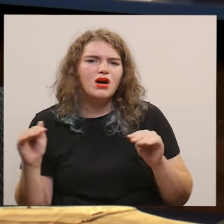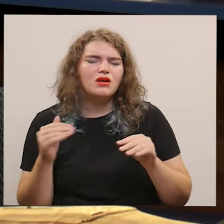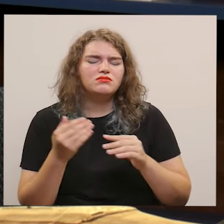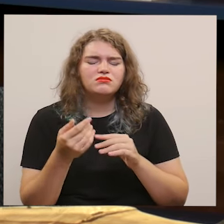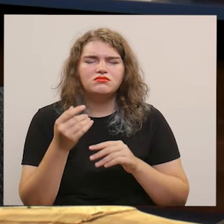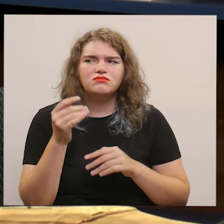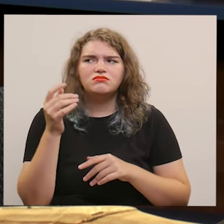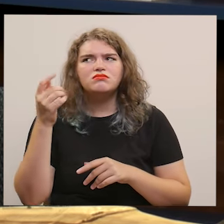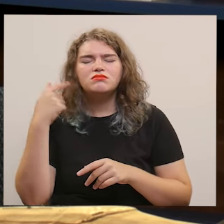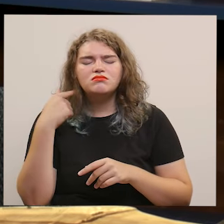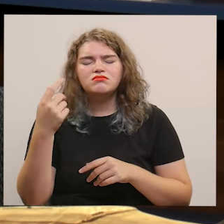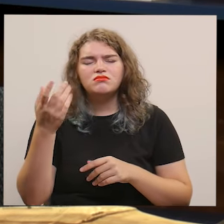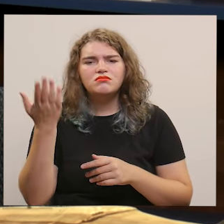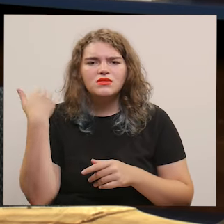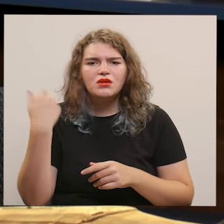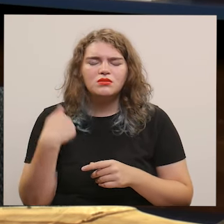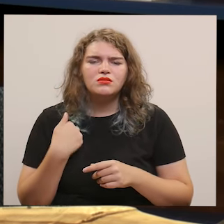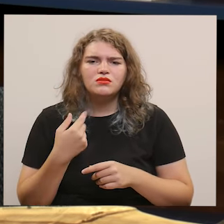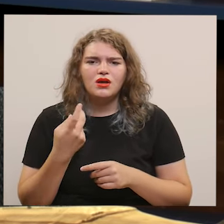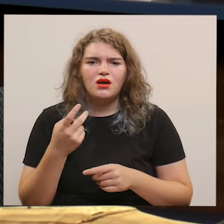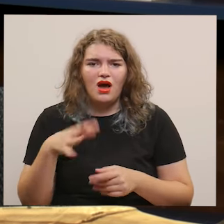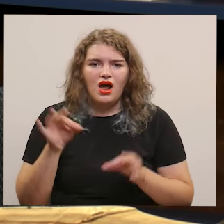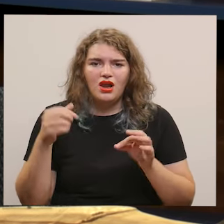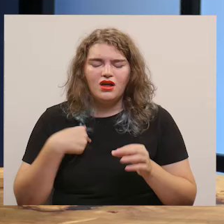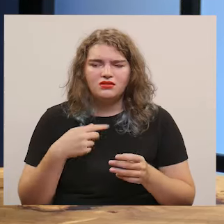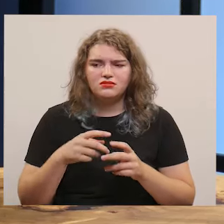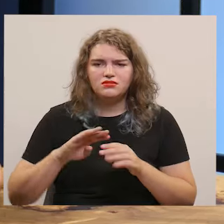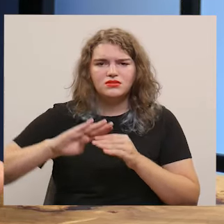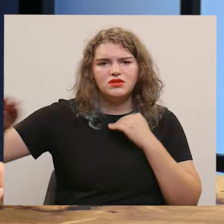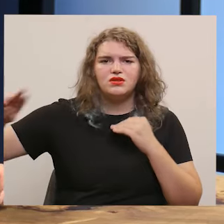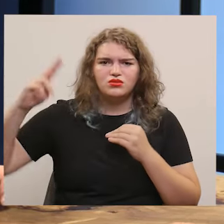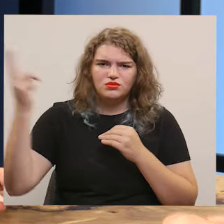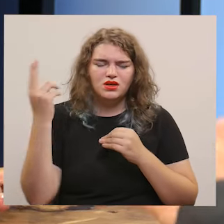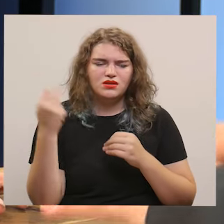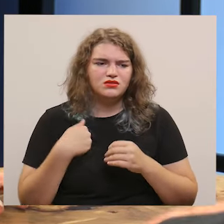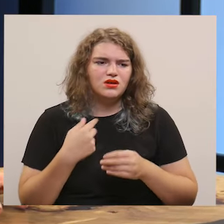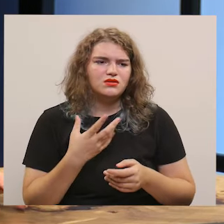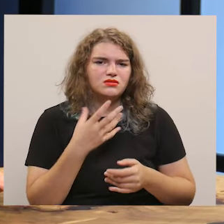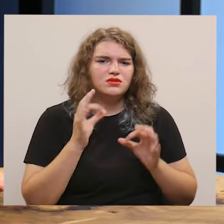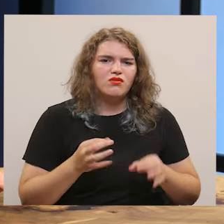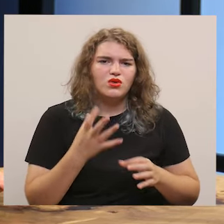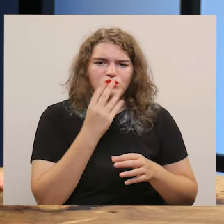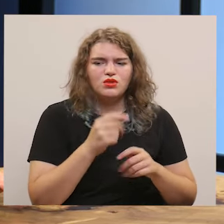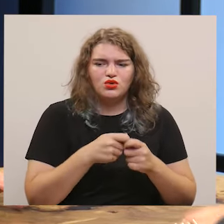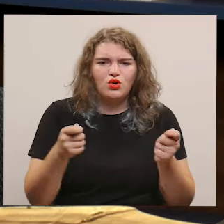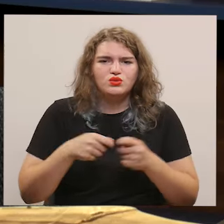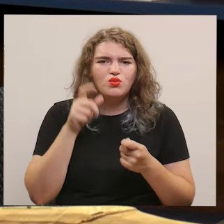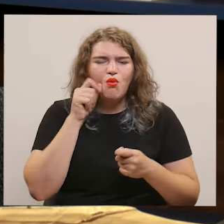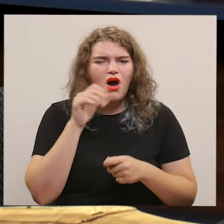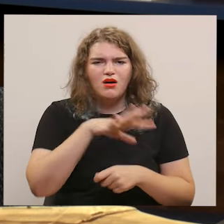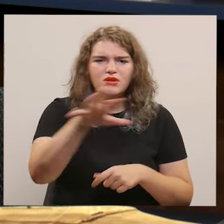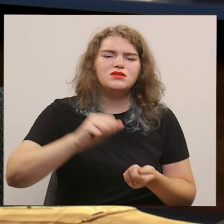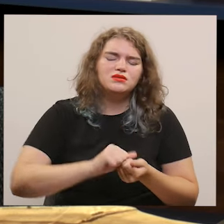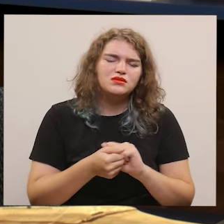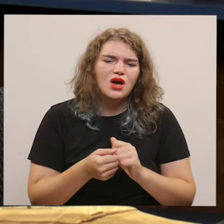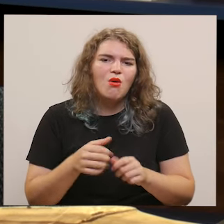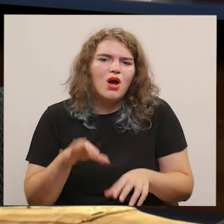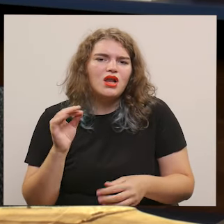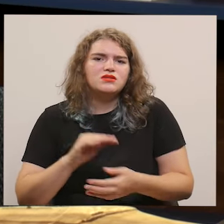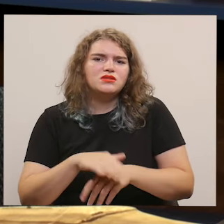să ce? Să mă las la pământ și să mă îndepărtez de Dumnezeu și să fiu supărată pe toți ceilalți? Sau aleg să